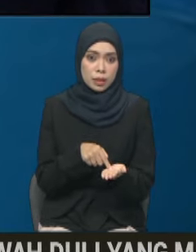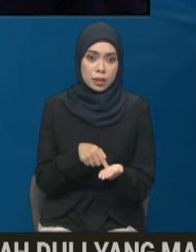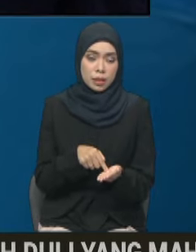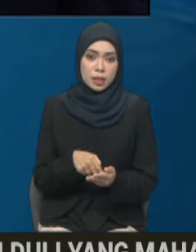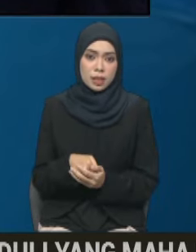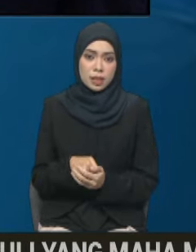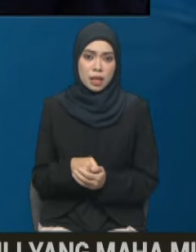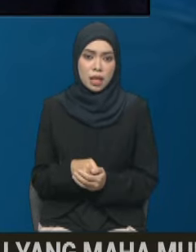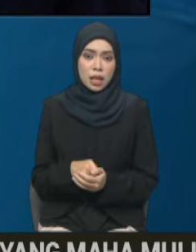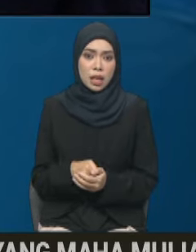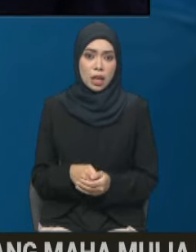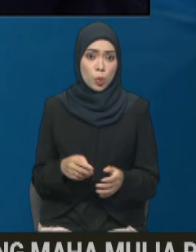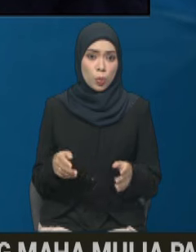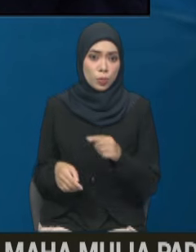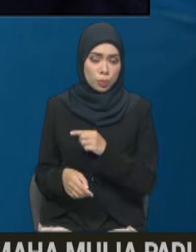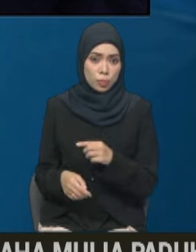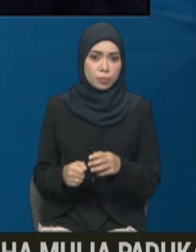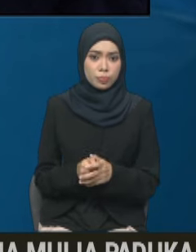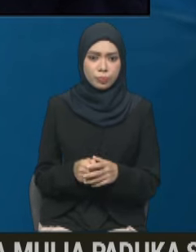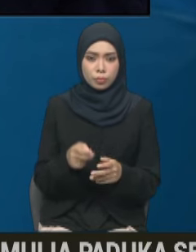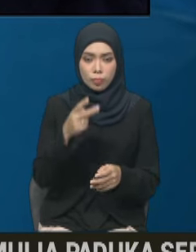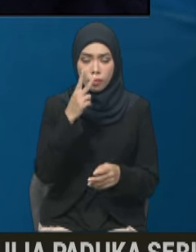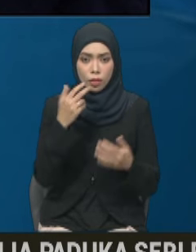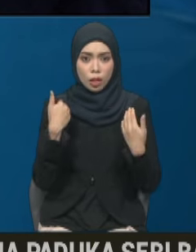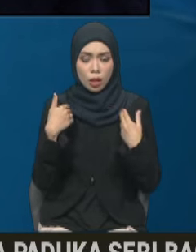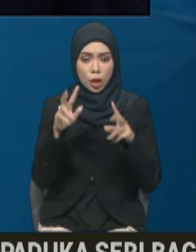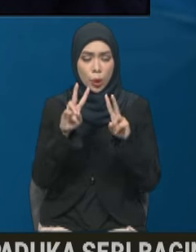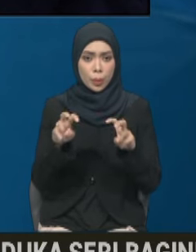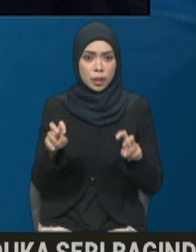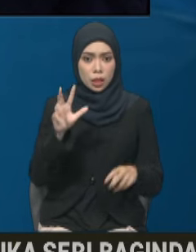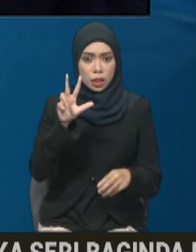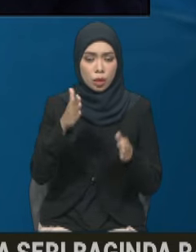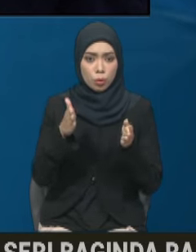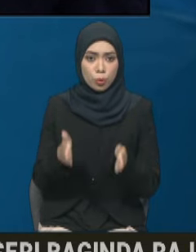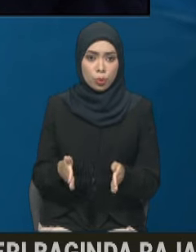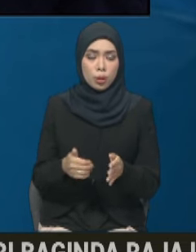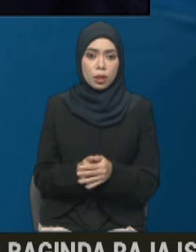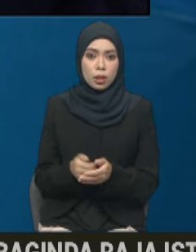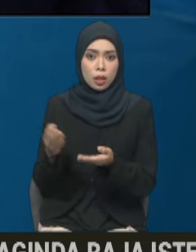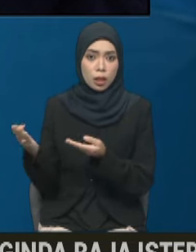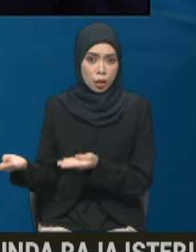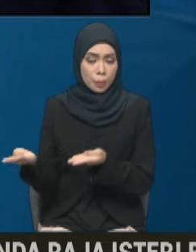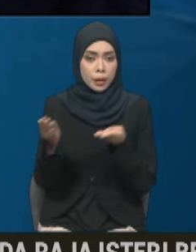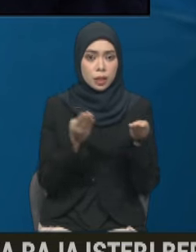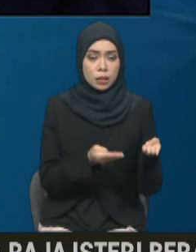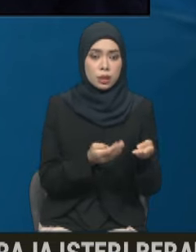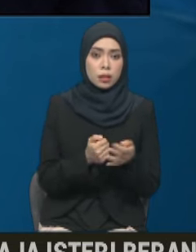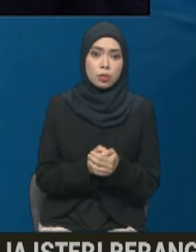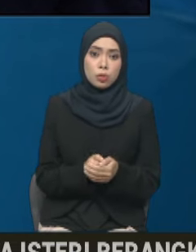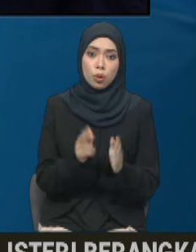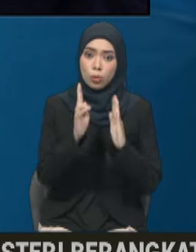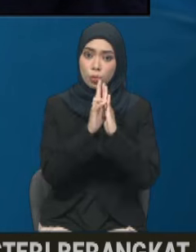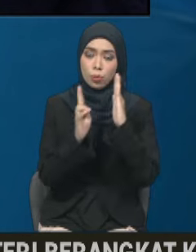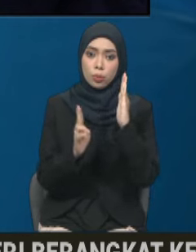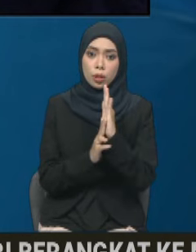Sementara operasi bersepadu kabat di rumah sewa mukim Sungai Liang, tiga individu ditahan dan dibawa ke bahagian penguatkuasa